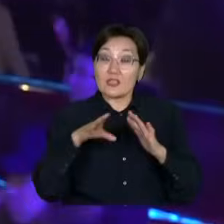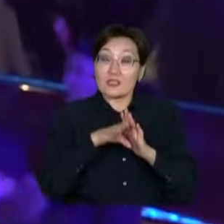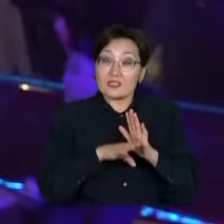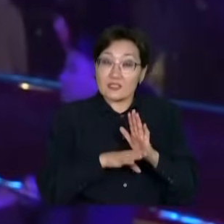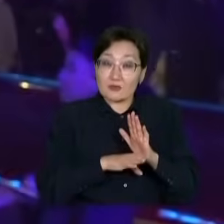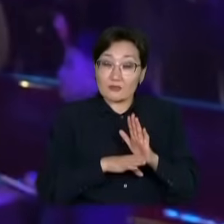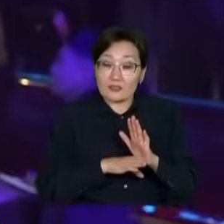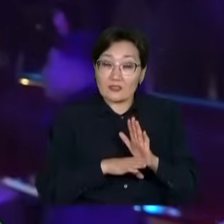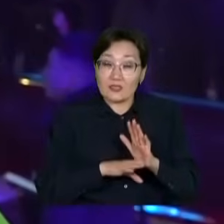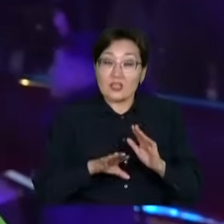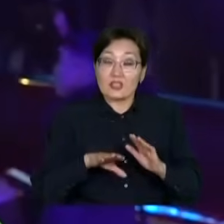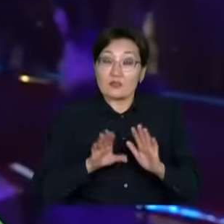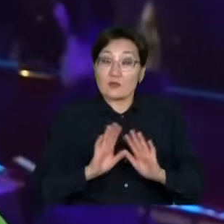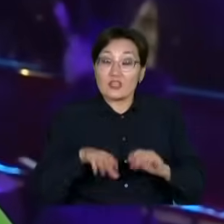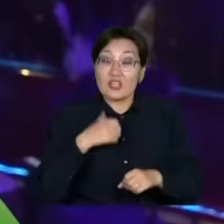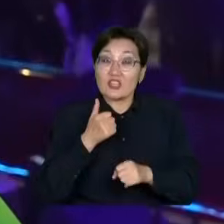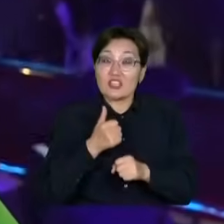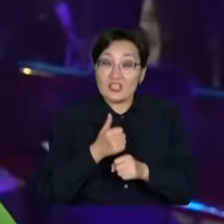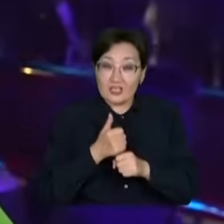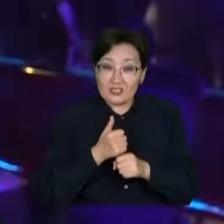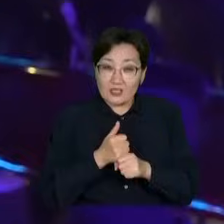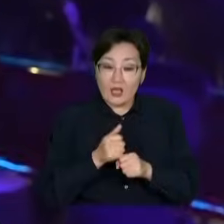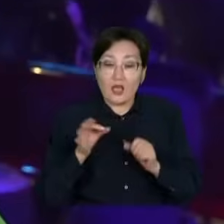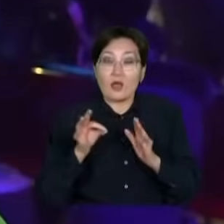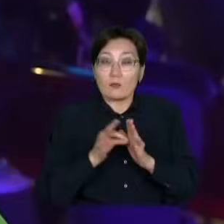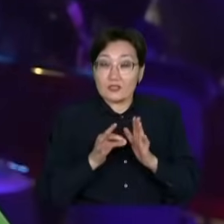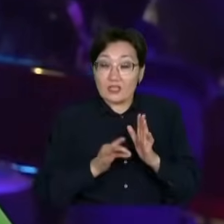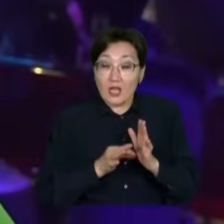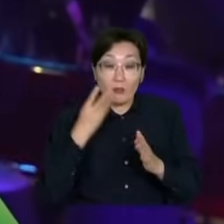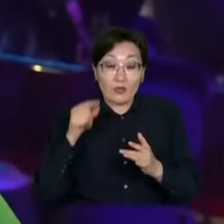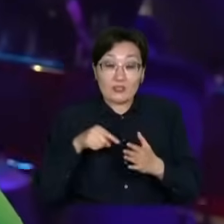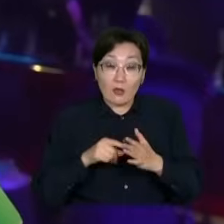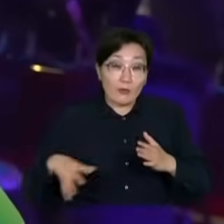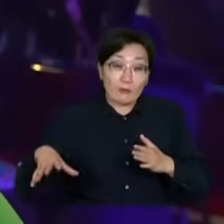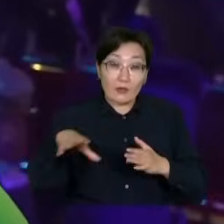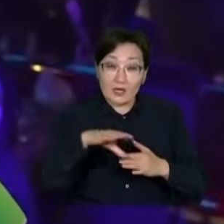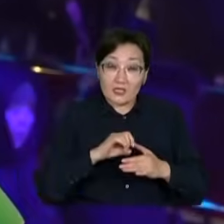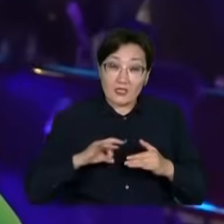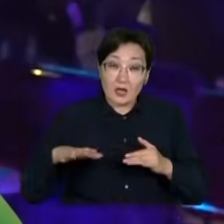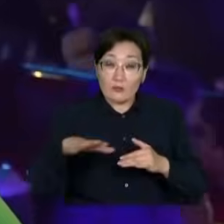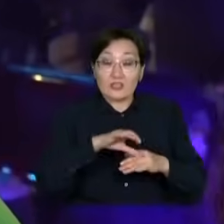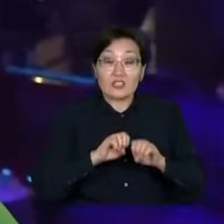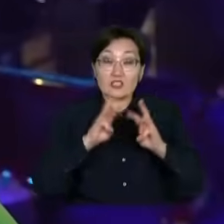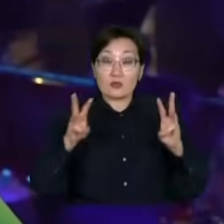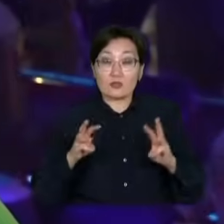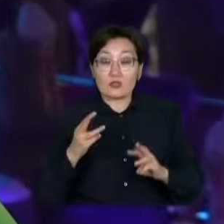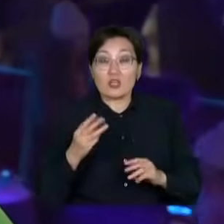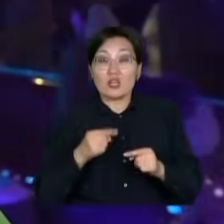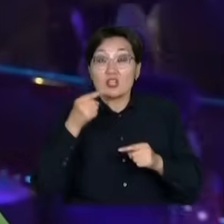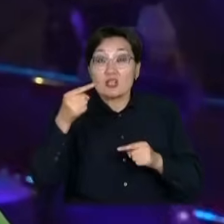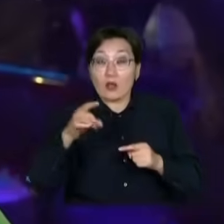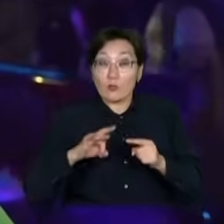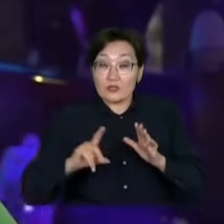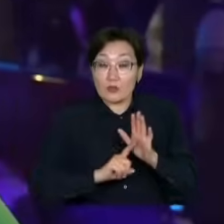керек. Негізгі ұстаным бұл жердегі біздің Алматы қаласының барлық аудандарын қамту. Шалғай аудандарынан